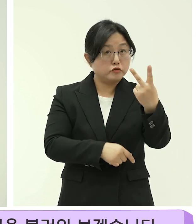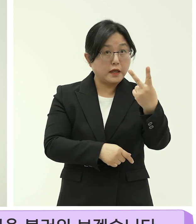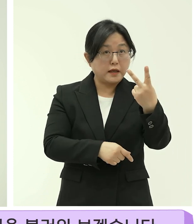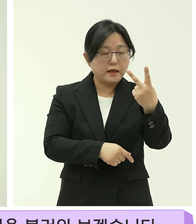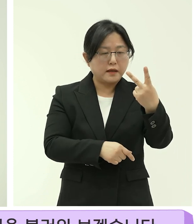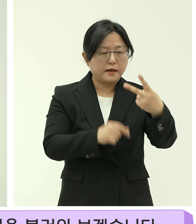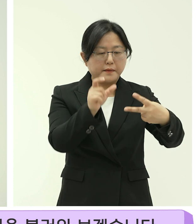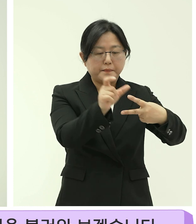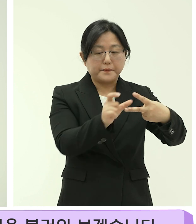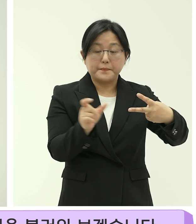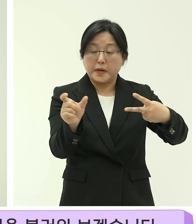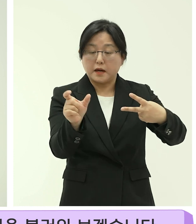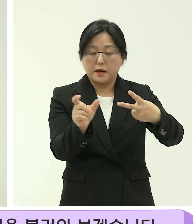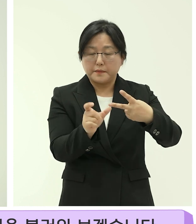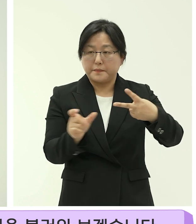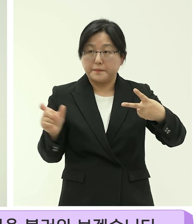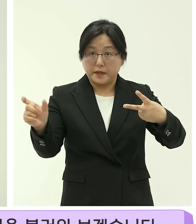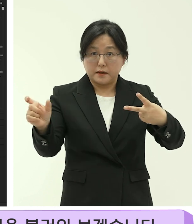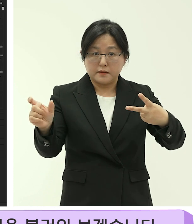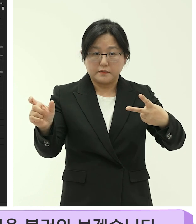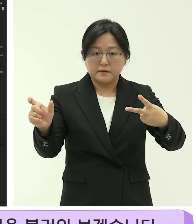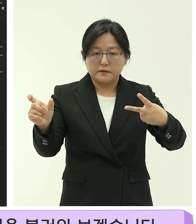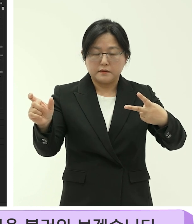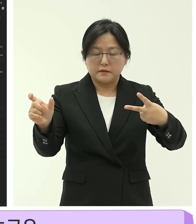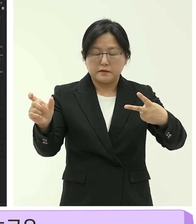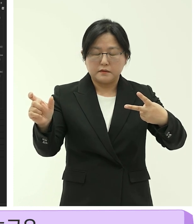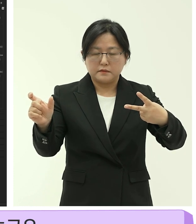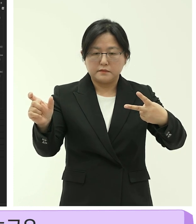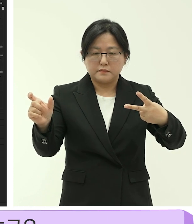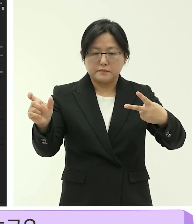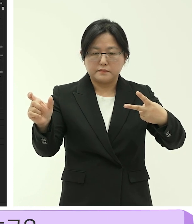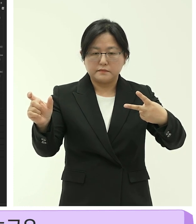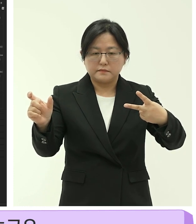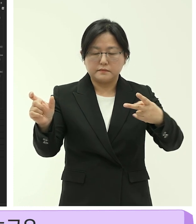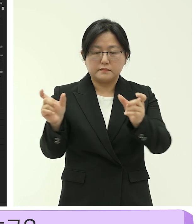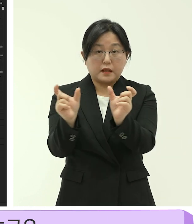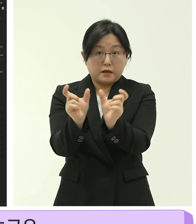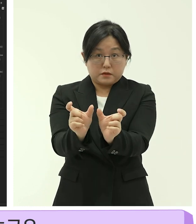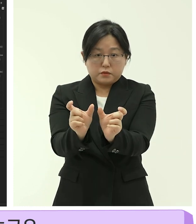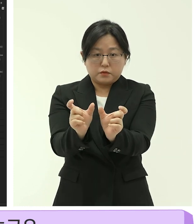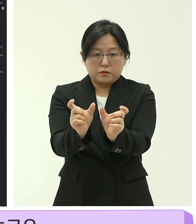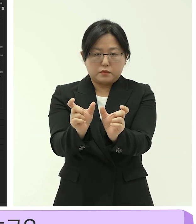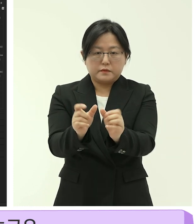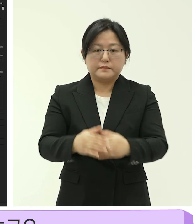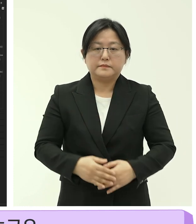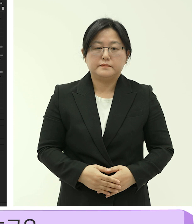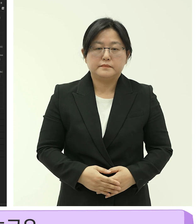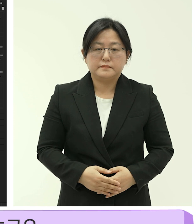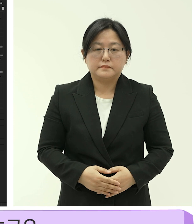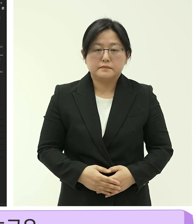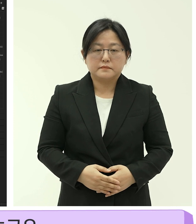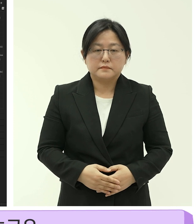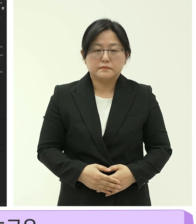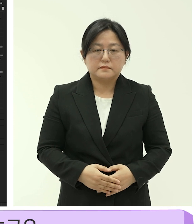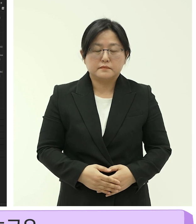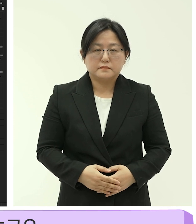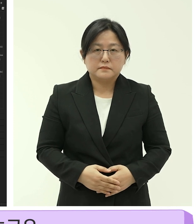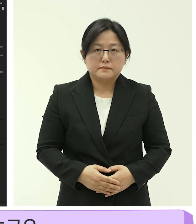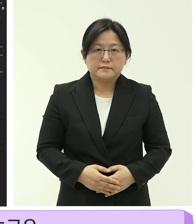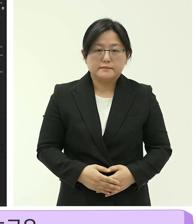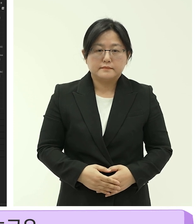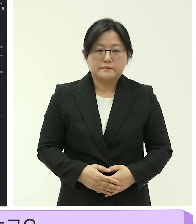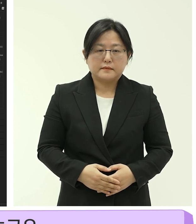폴더에서 두 개의 클립을 불러와 보겠습니다. 두 개의 클립을 이렇게 나란히 놓고요.